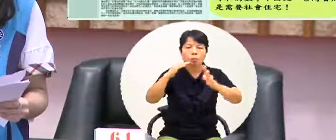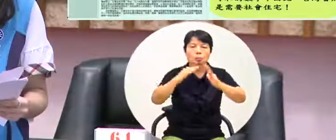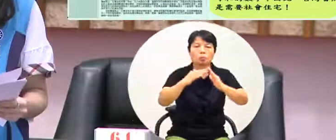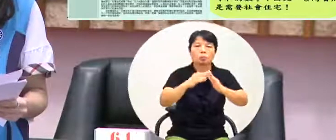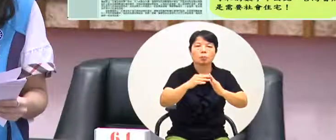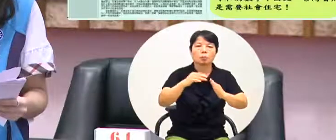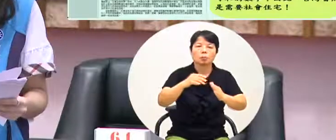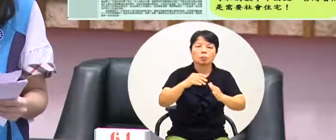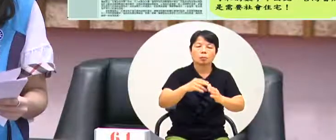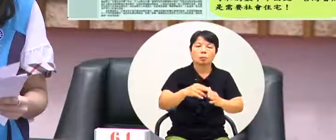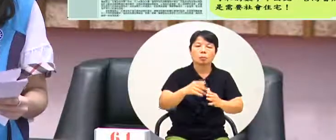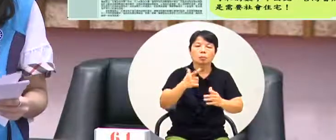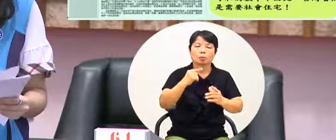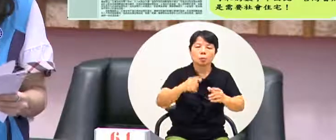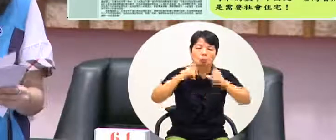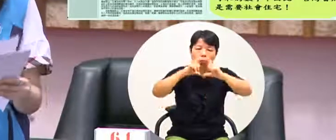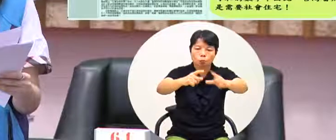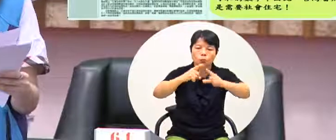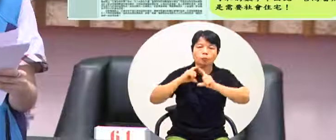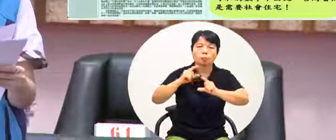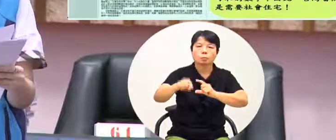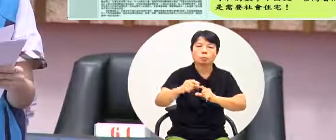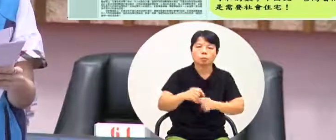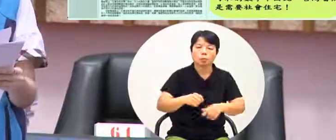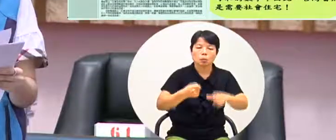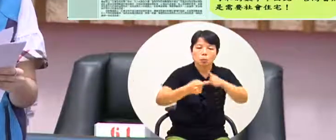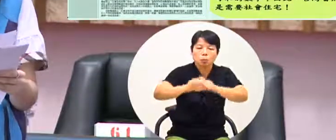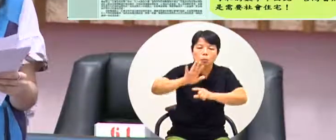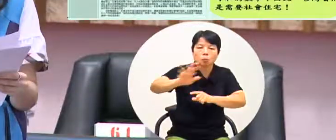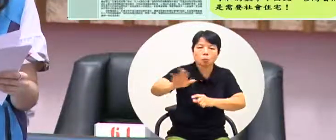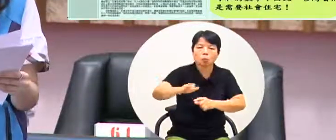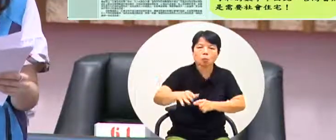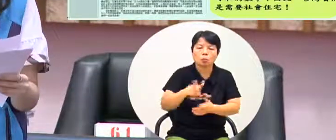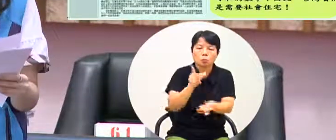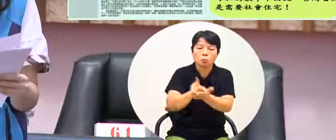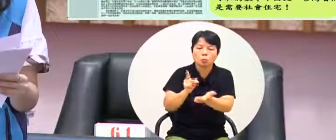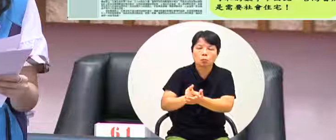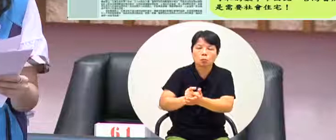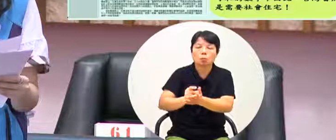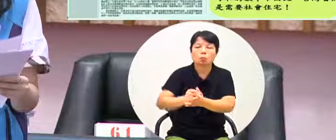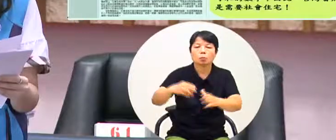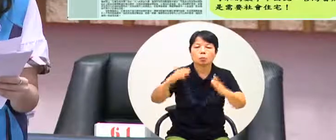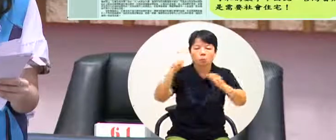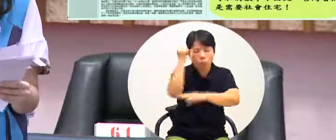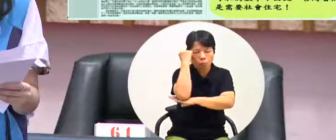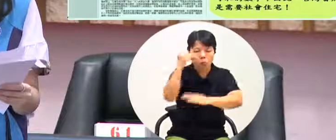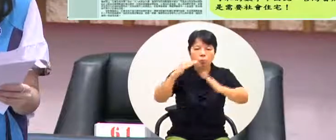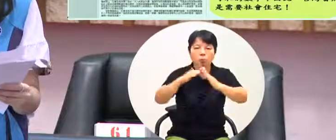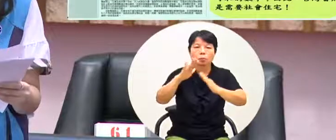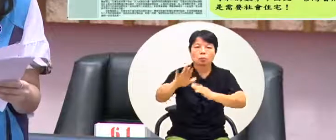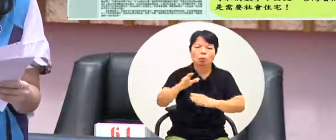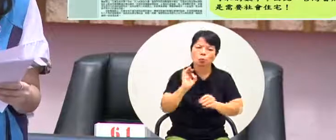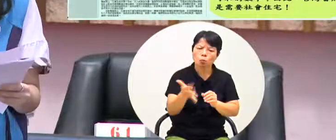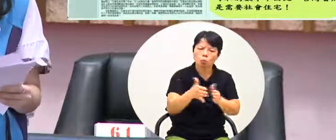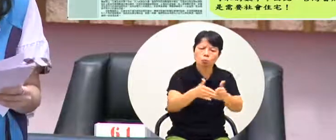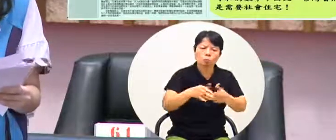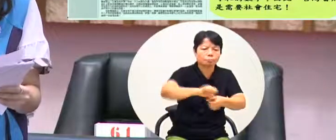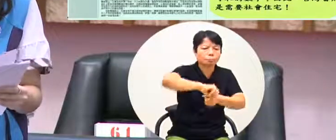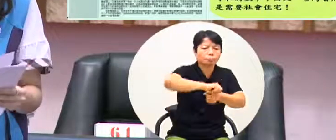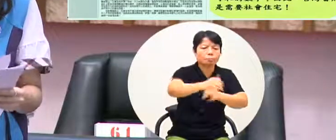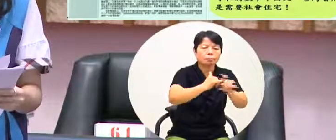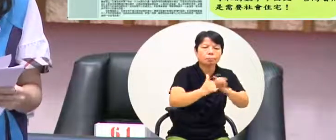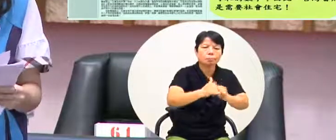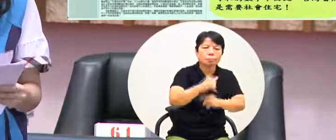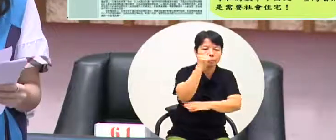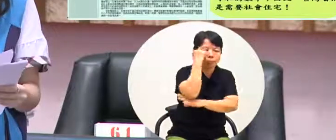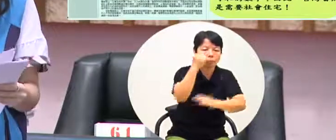有公有出租住宅，为什么还要社会住宅哦？那我们这边过市政府的回答是说，哦，过去的政府